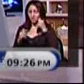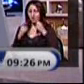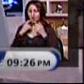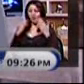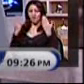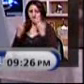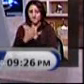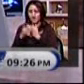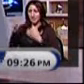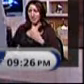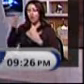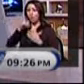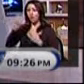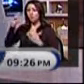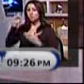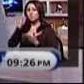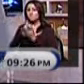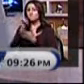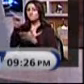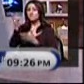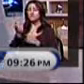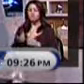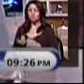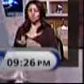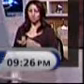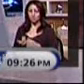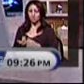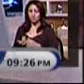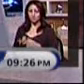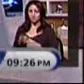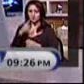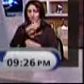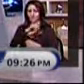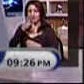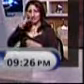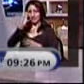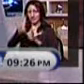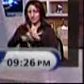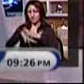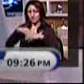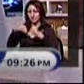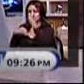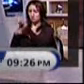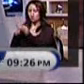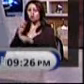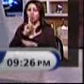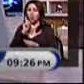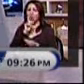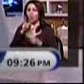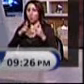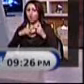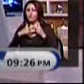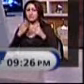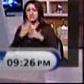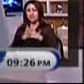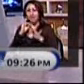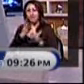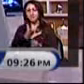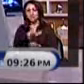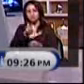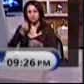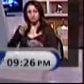اللي بيحكم الاخوان، انما حتى في هذا السياق قدموا بدائل ولم يؤخذ بها. انت واخد بالك؟ دي نمره واحد. نمره